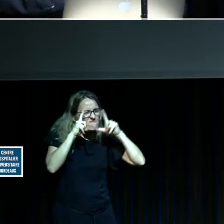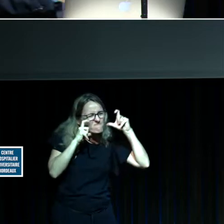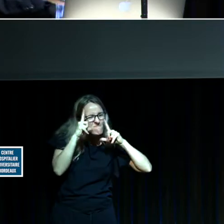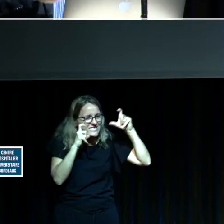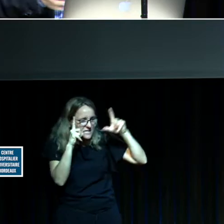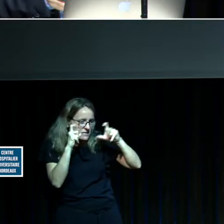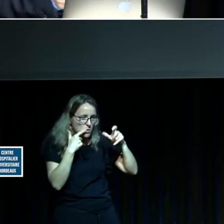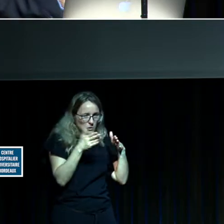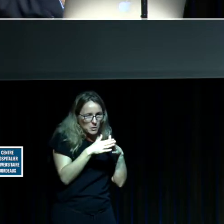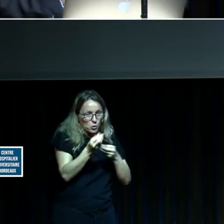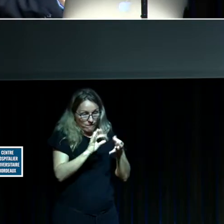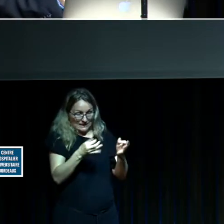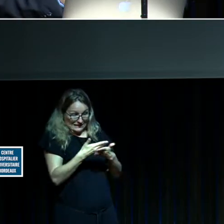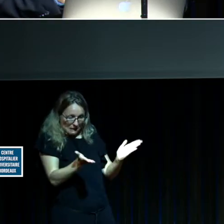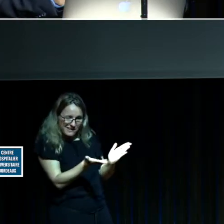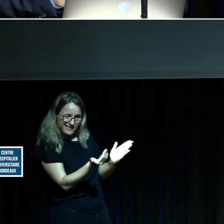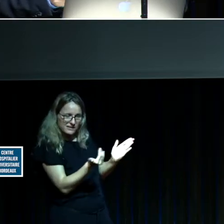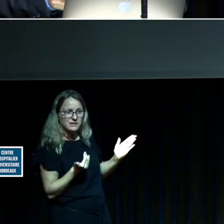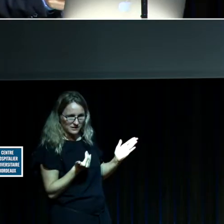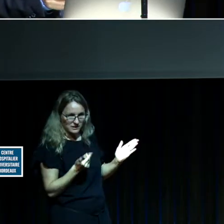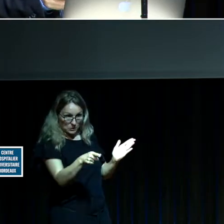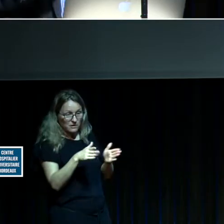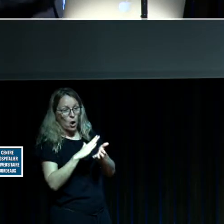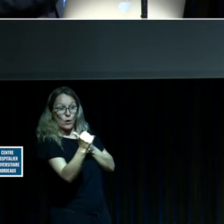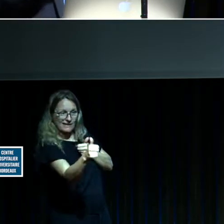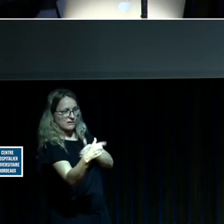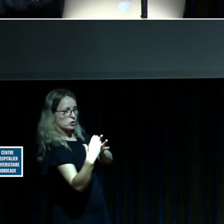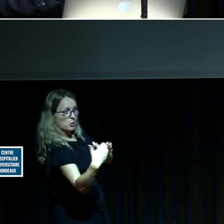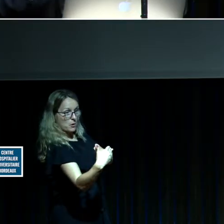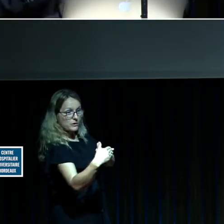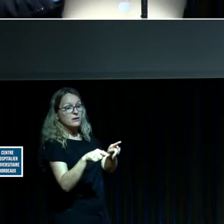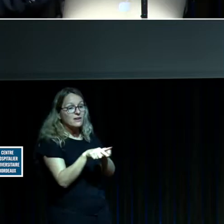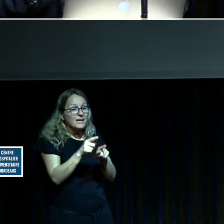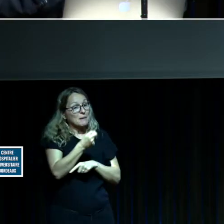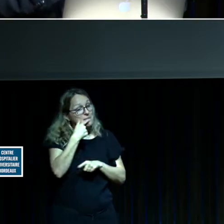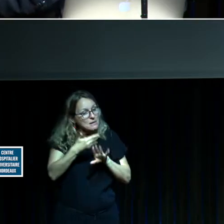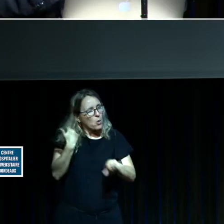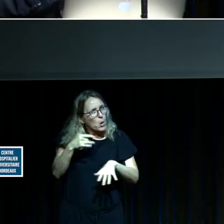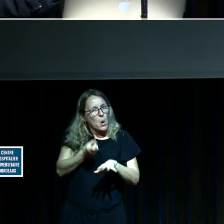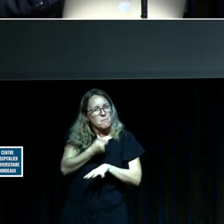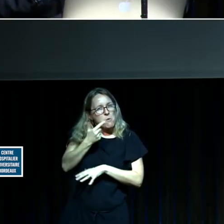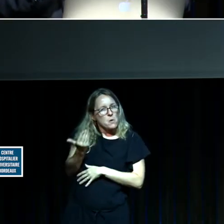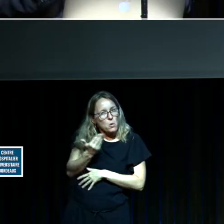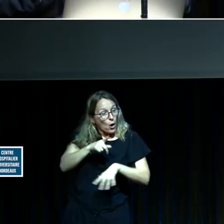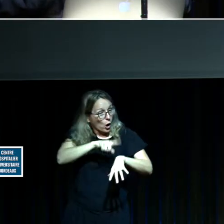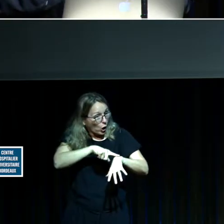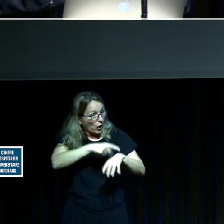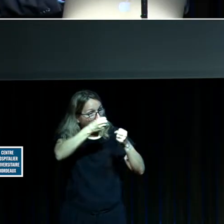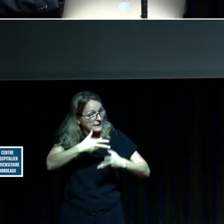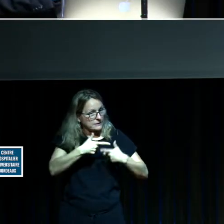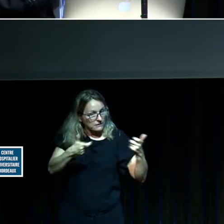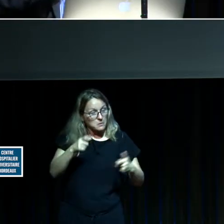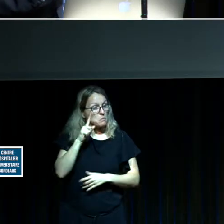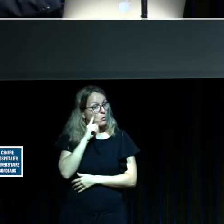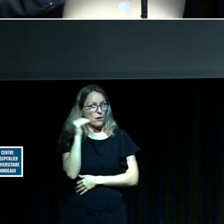et de prononcer une phrase simple. Et ensuite, il va vous demander les antécédents, les traitements, et à quelle heure c'est survenu. Parce que c'est une